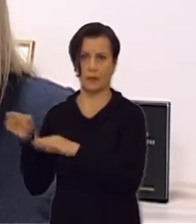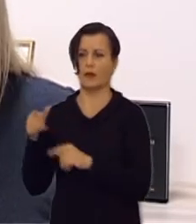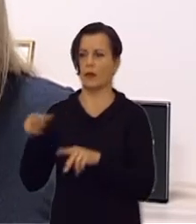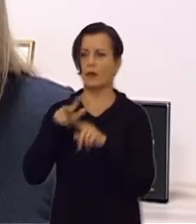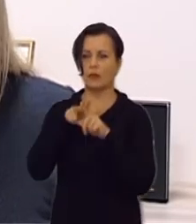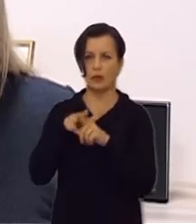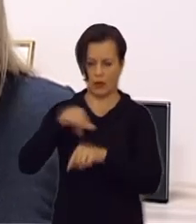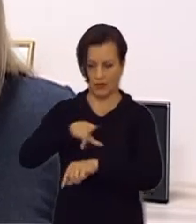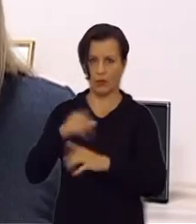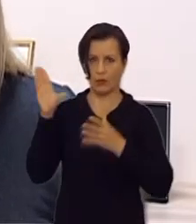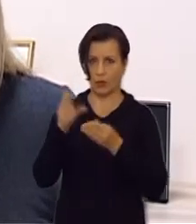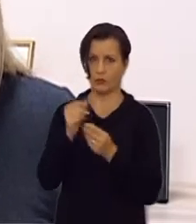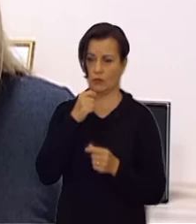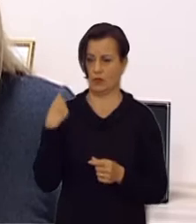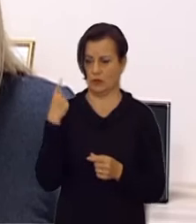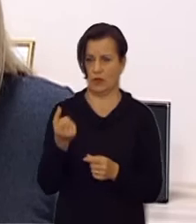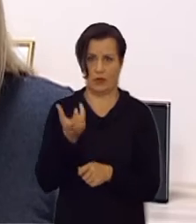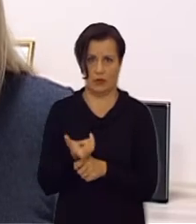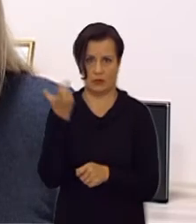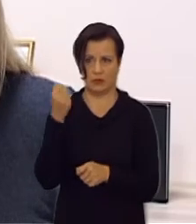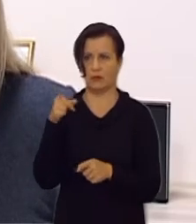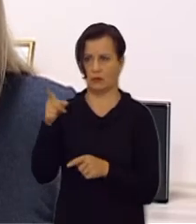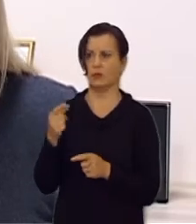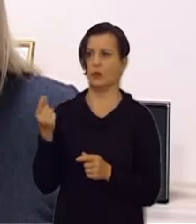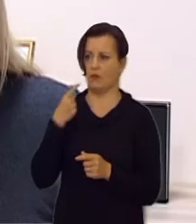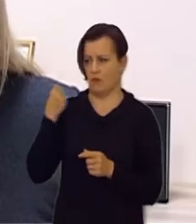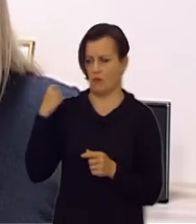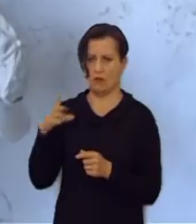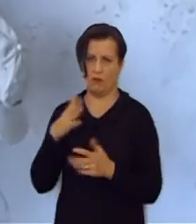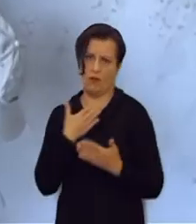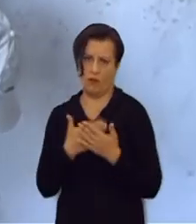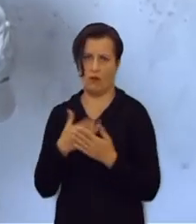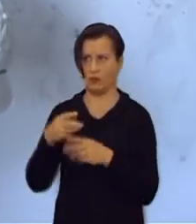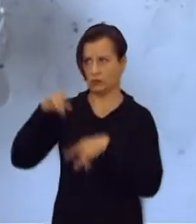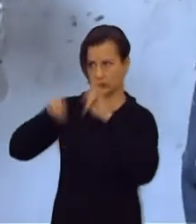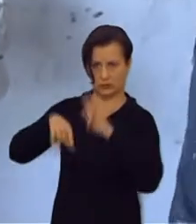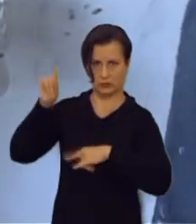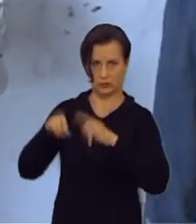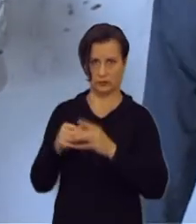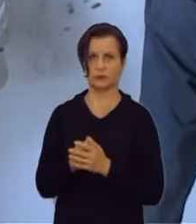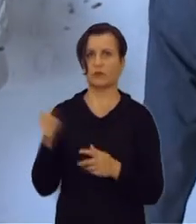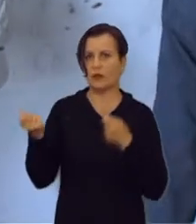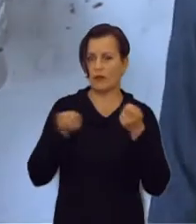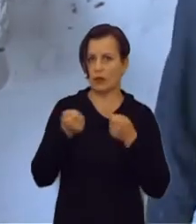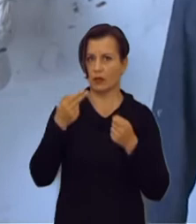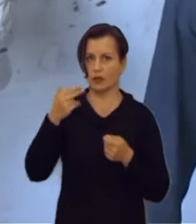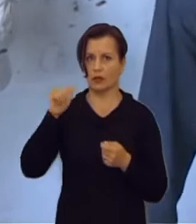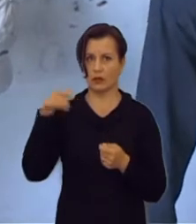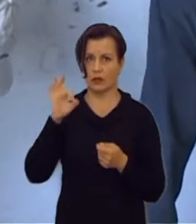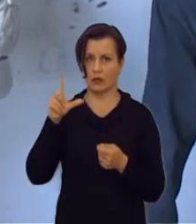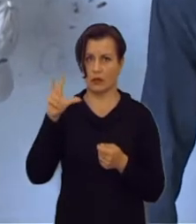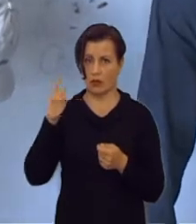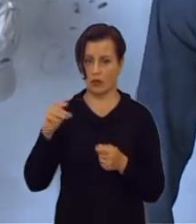bet taip iš tikrųjų 3 dienas per savaitę, bet praeitą savaitę jie taip intensyviai dirbo. Vaikinų komanda vadovaujama profesijos mokytojas